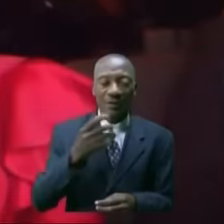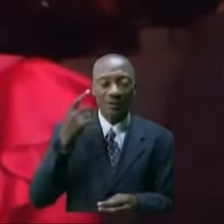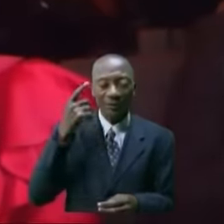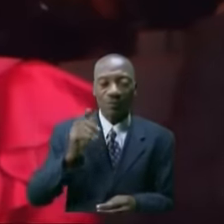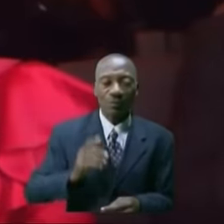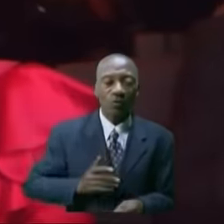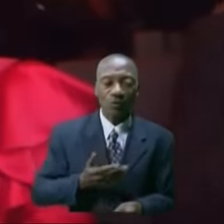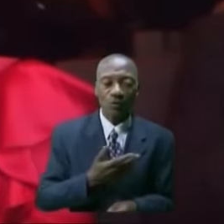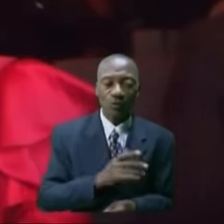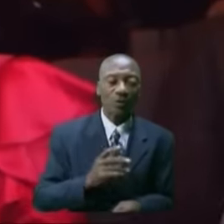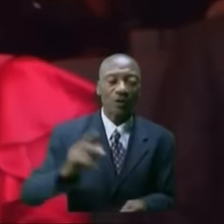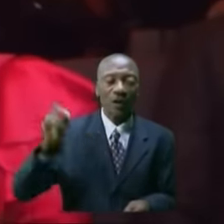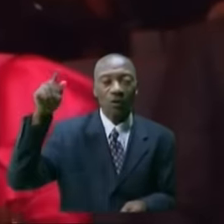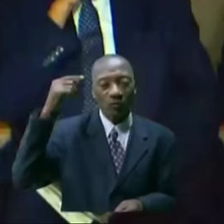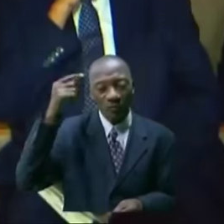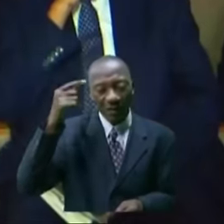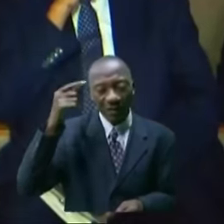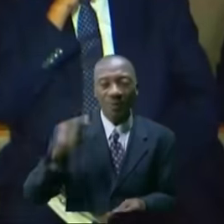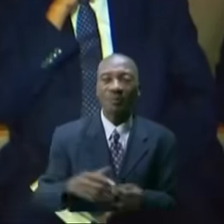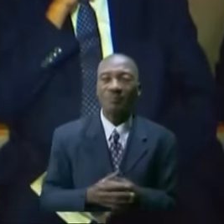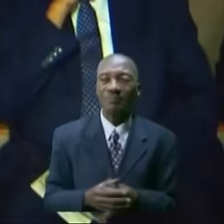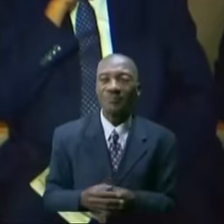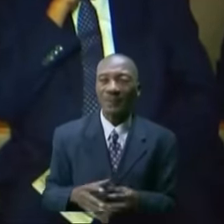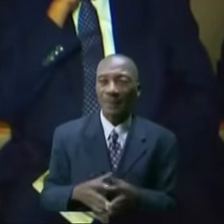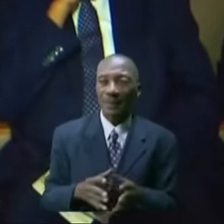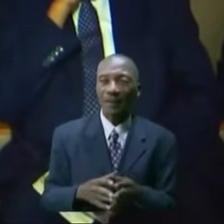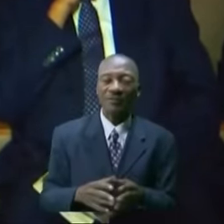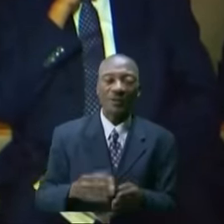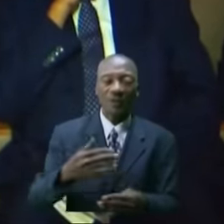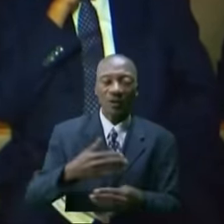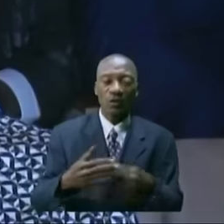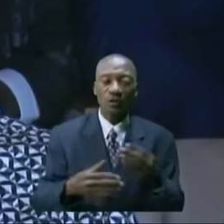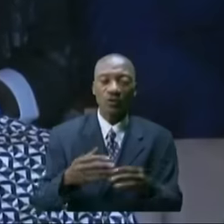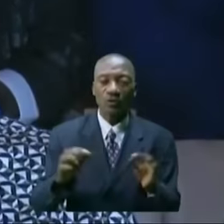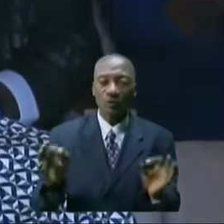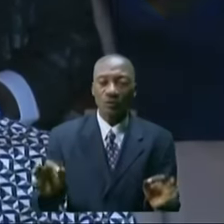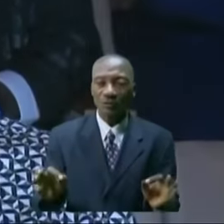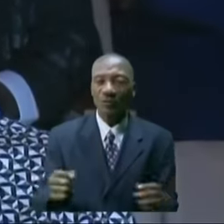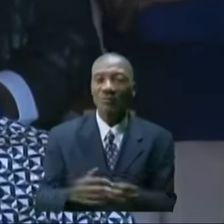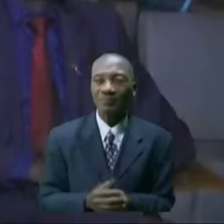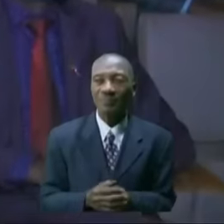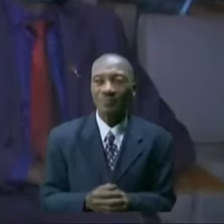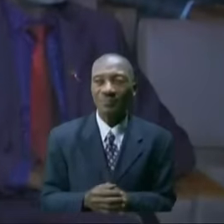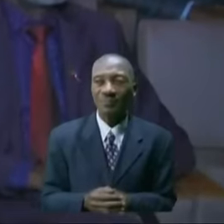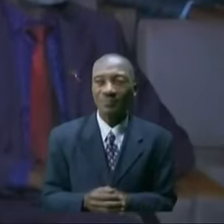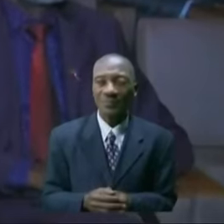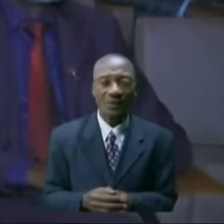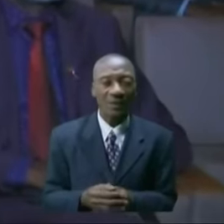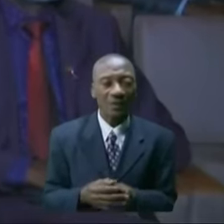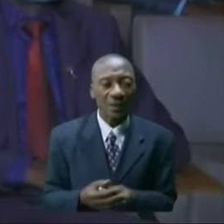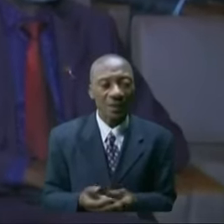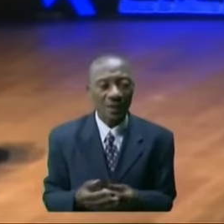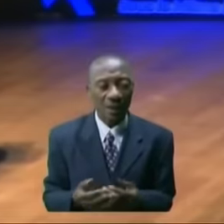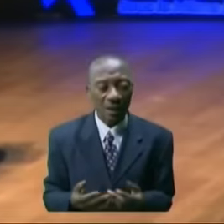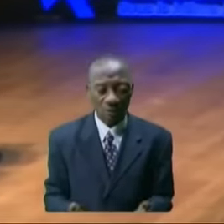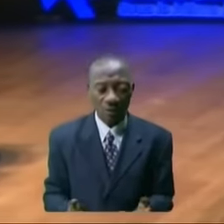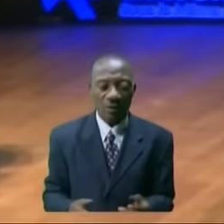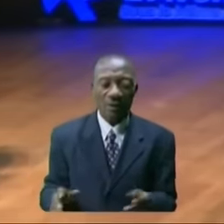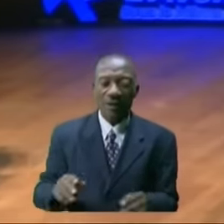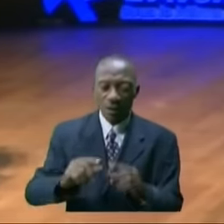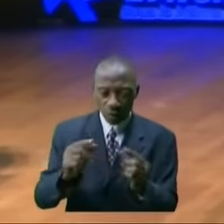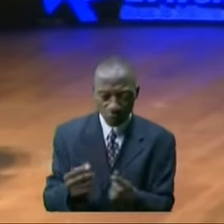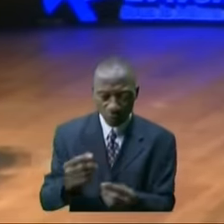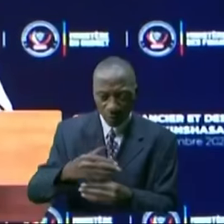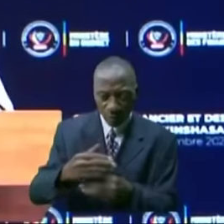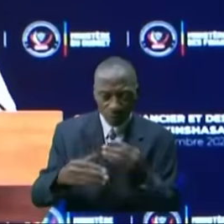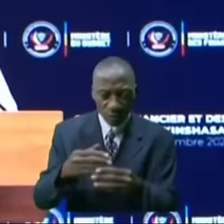délai historique dans le domaine de la construction, les équipes ont déversé chaque semaine l'équivalent d'une piscine olympique de béton